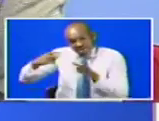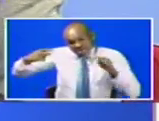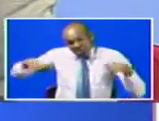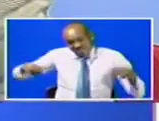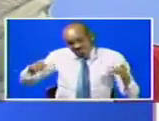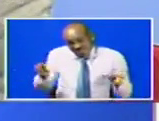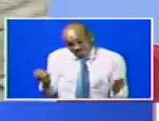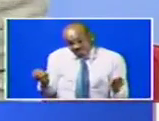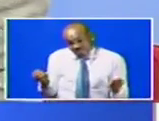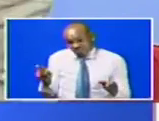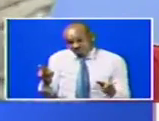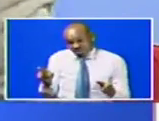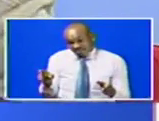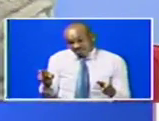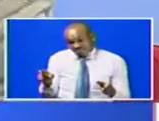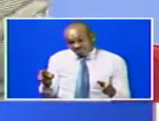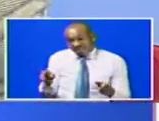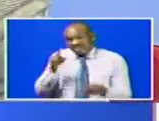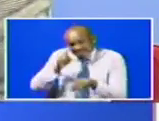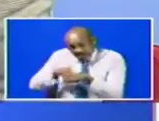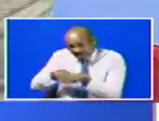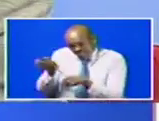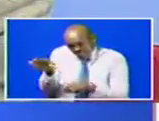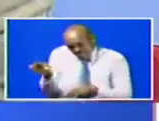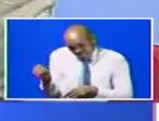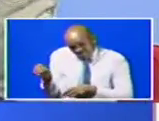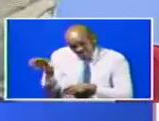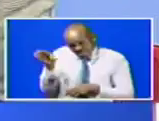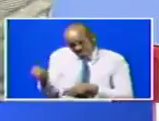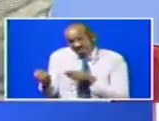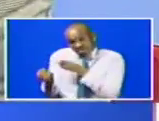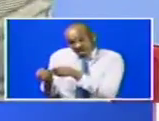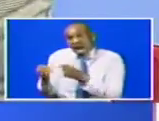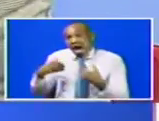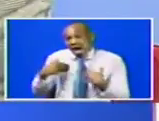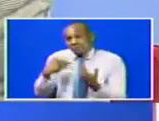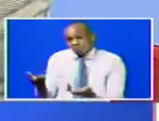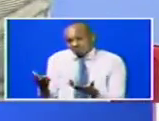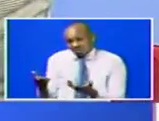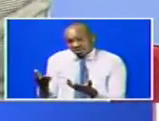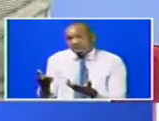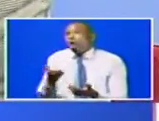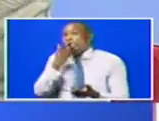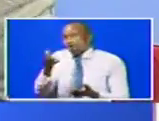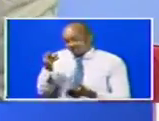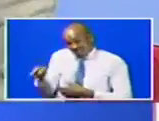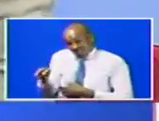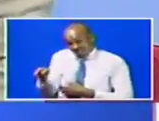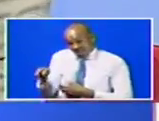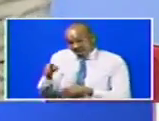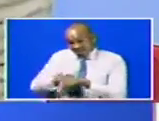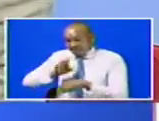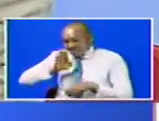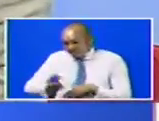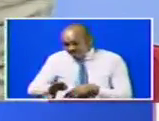inasimamisha gari. Ile friction ambayo iko katika zile brake parts ndio inaleta kitu inaitwa heat, joto. Wakati